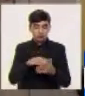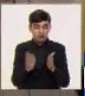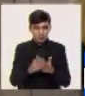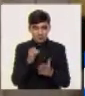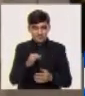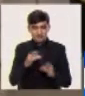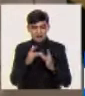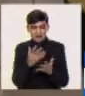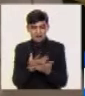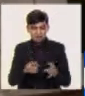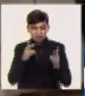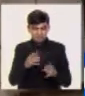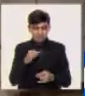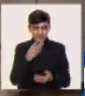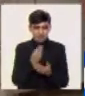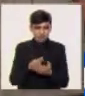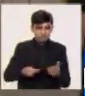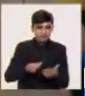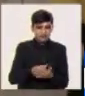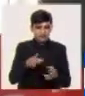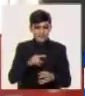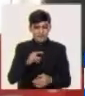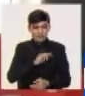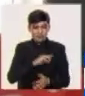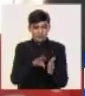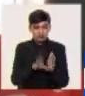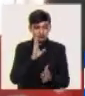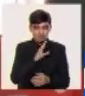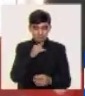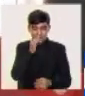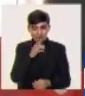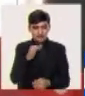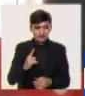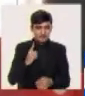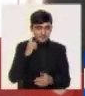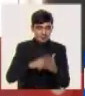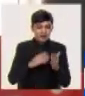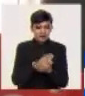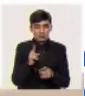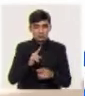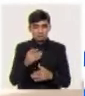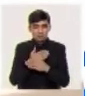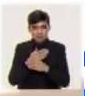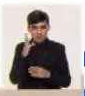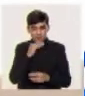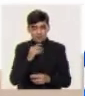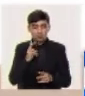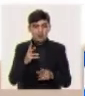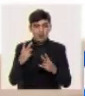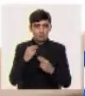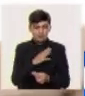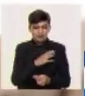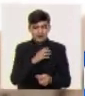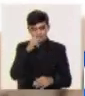мебель. Восстановить жилье за свой счет безработная женщина не может, поэтому надеется только на компенсацию, которую обещали